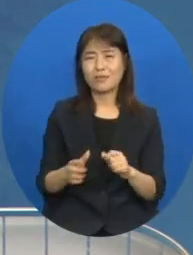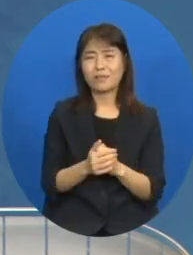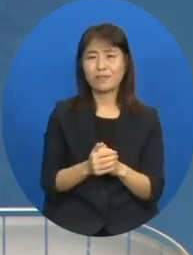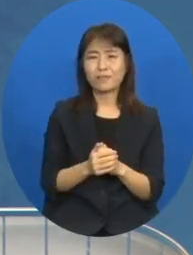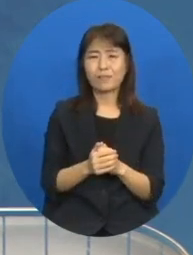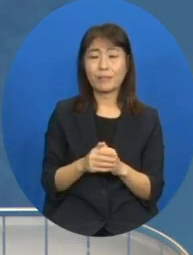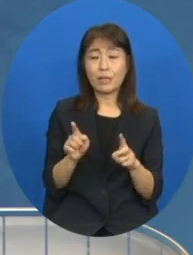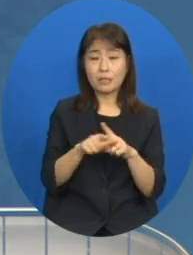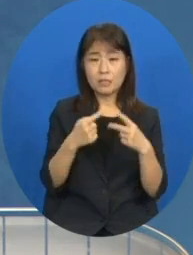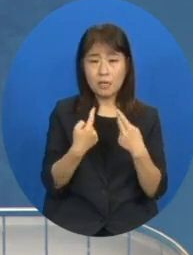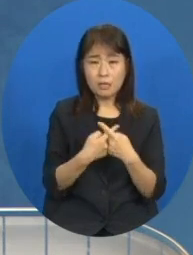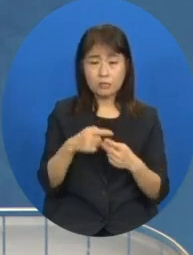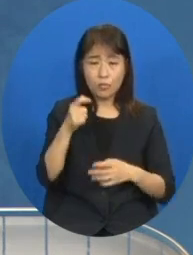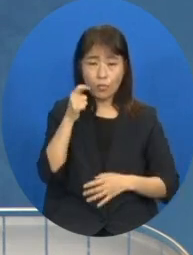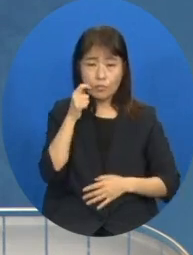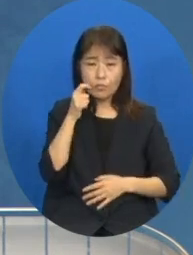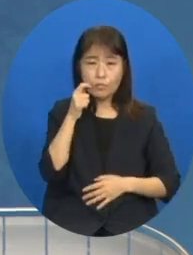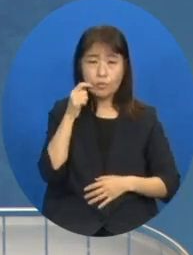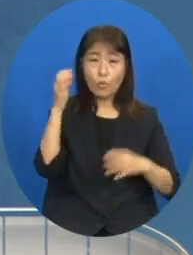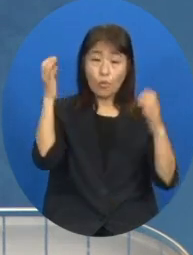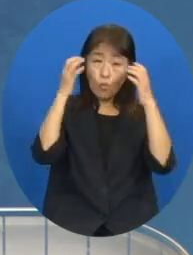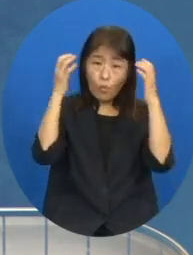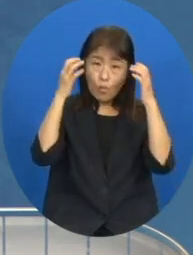이해할 수 없는 환난,